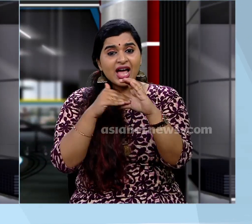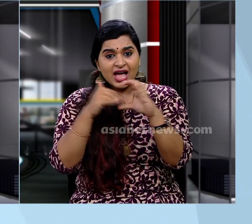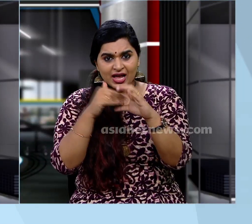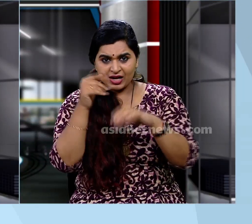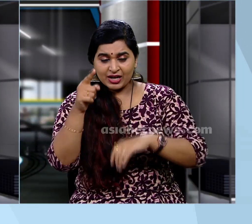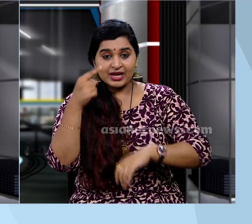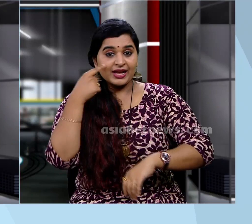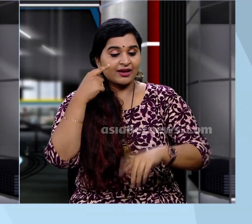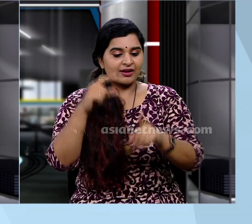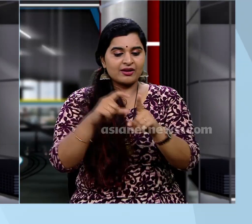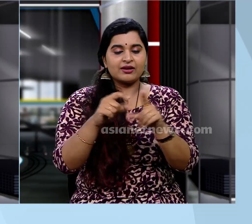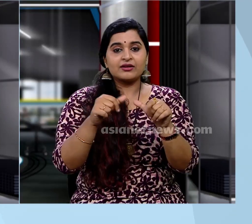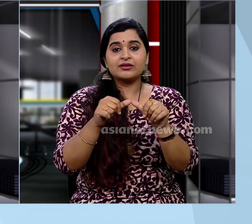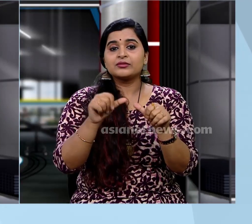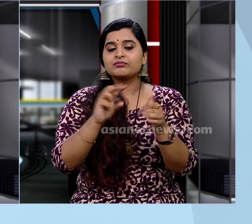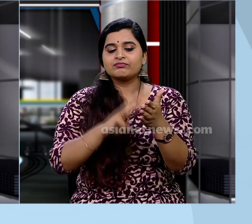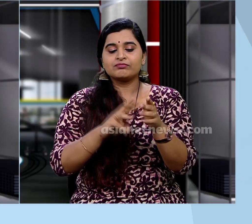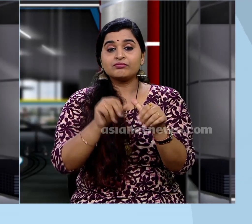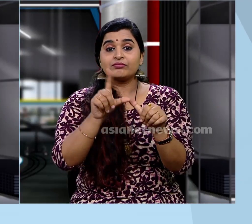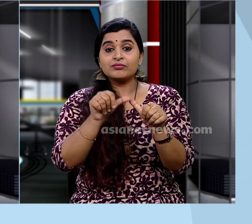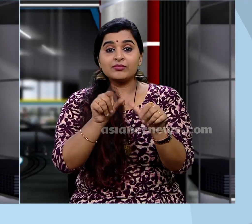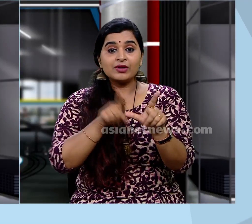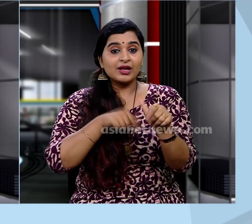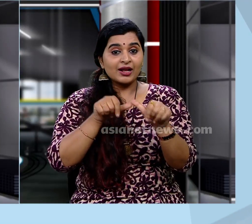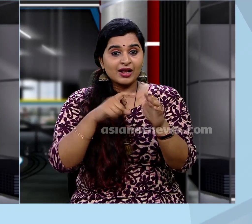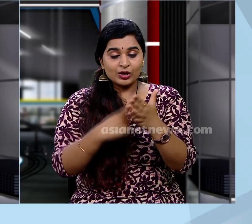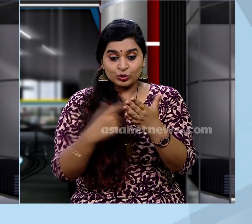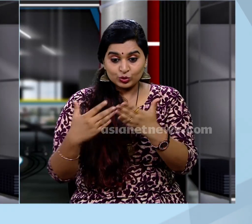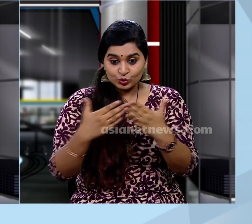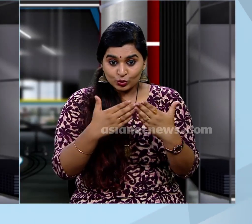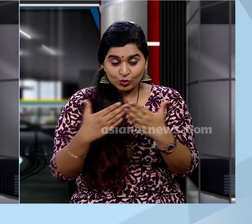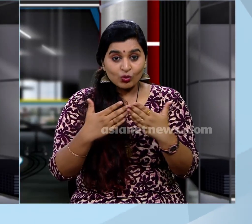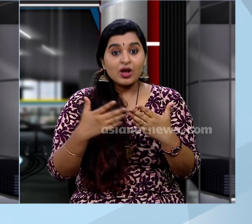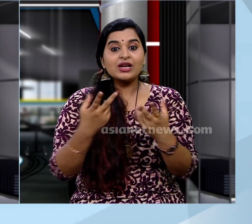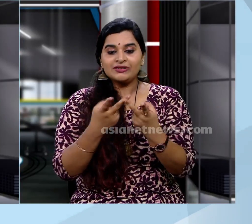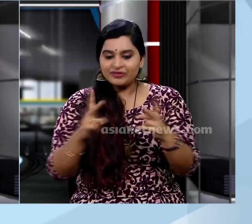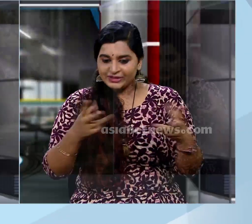ഇടമലയാർ യു പി സ്കൂളിനാണ് ഇലക്ട്രോണിക് ഉൽപ്പന്നങ്ങൾ നൽകി പിന്തുണ അറിയിച്ചത്.